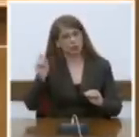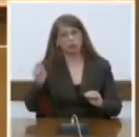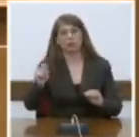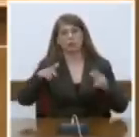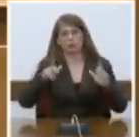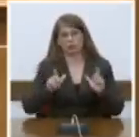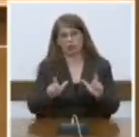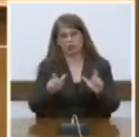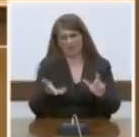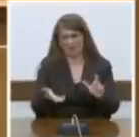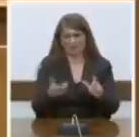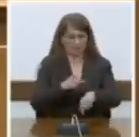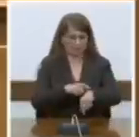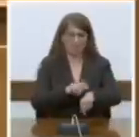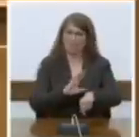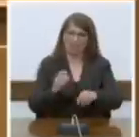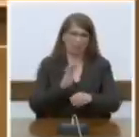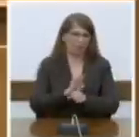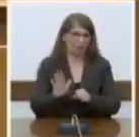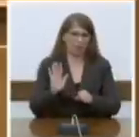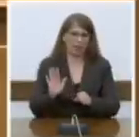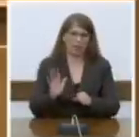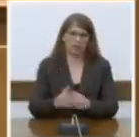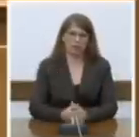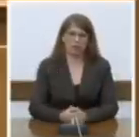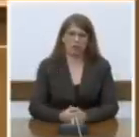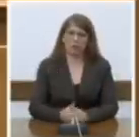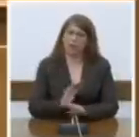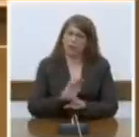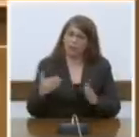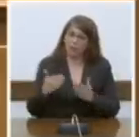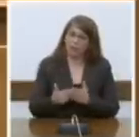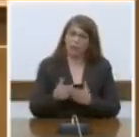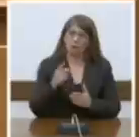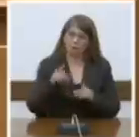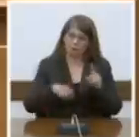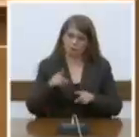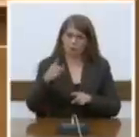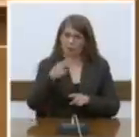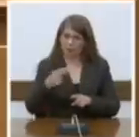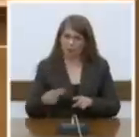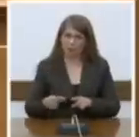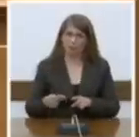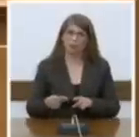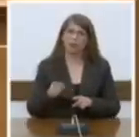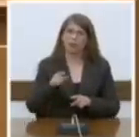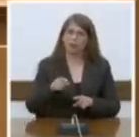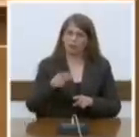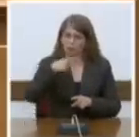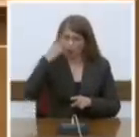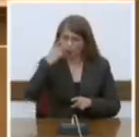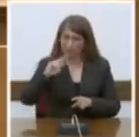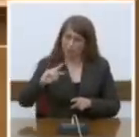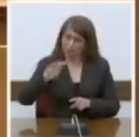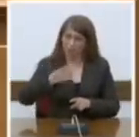βλέπω ότι ο χρόνος δεν είναι αρκετός. Θα κλείσω με κάποια ζητήματα και θα εκμεταλλευτώ λίγο παραπάνω και το κρατώ αυτό το δικαίωμα στην